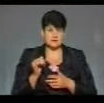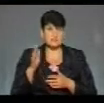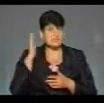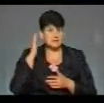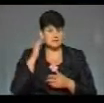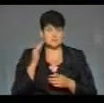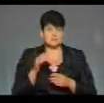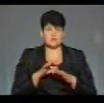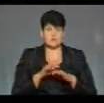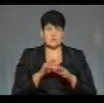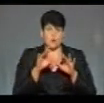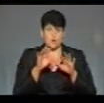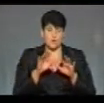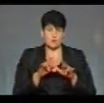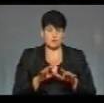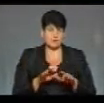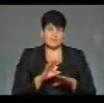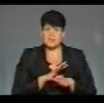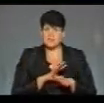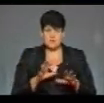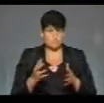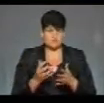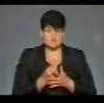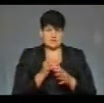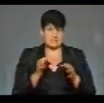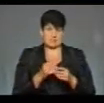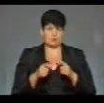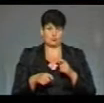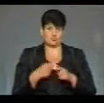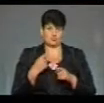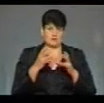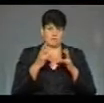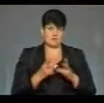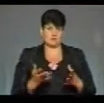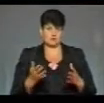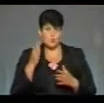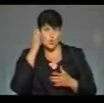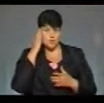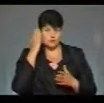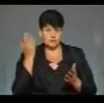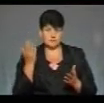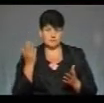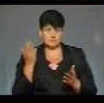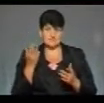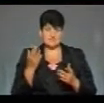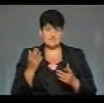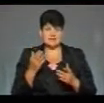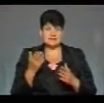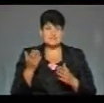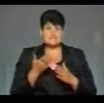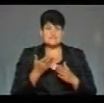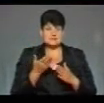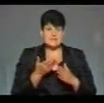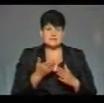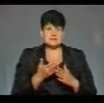ділянці, провели комп'ютерну томографію, де не було виявлено якихось пошкоджень, травматичних пошкоджень головного мозку. Зрізи комп'ютерної